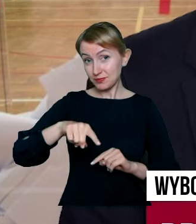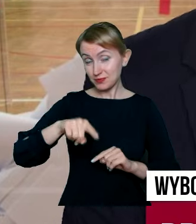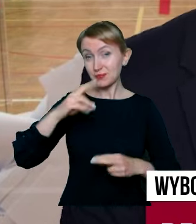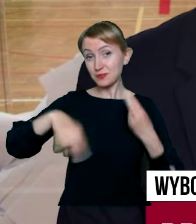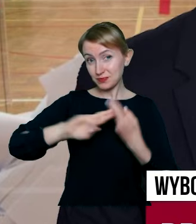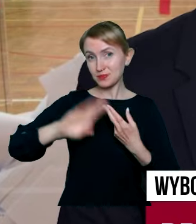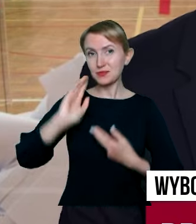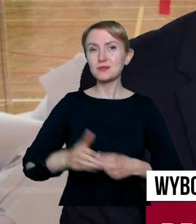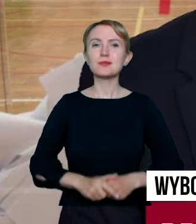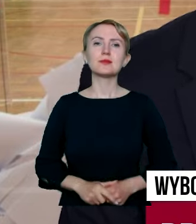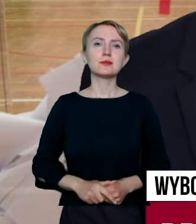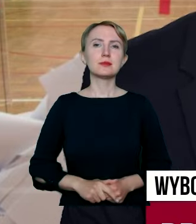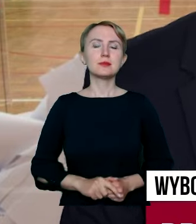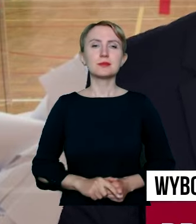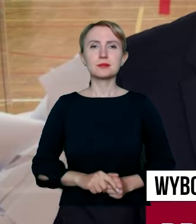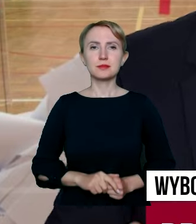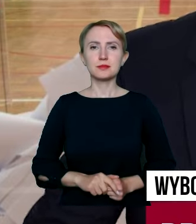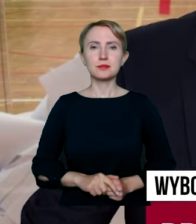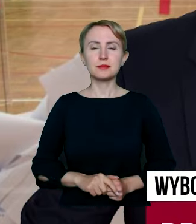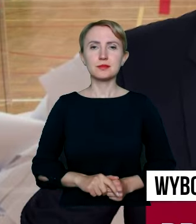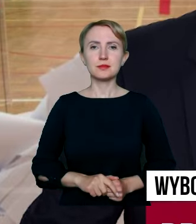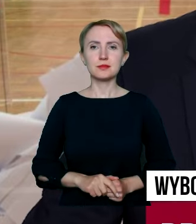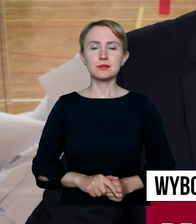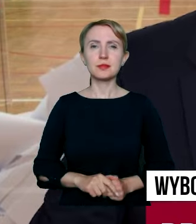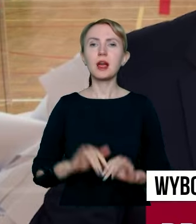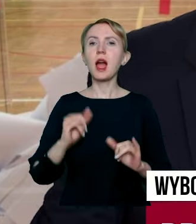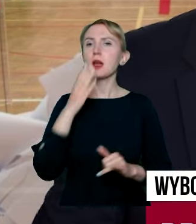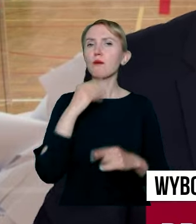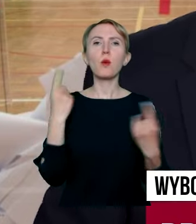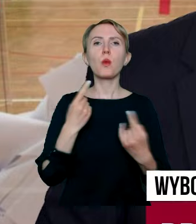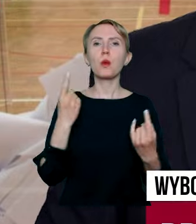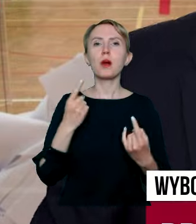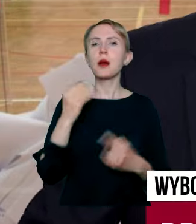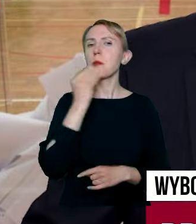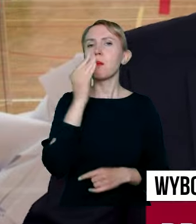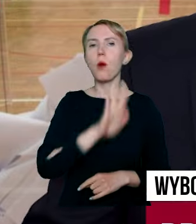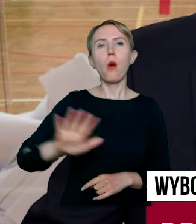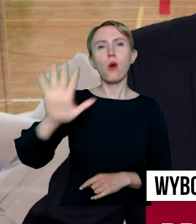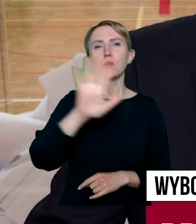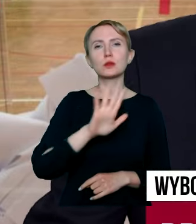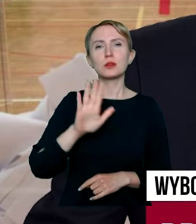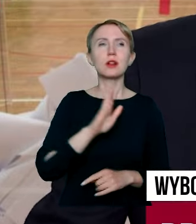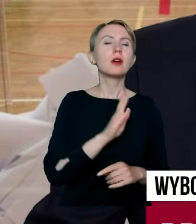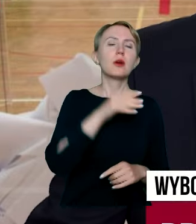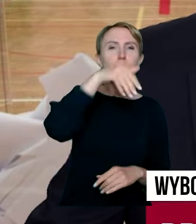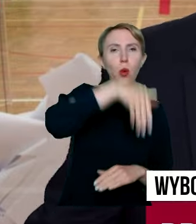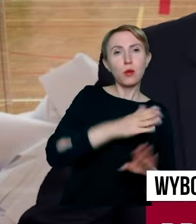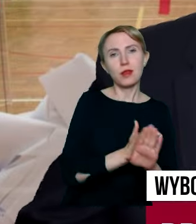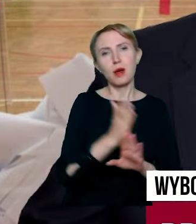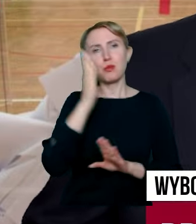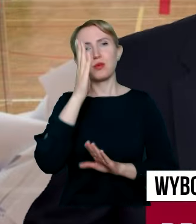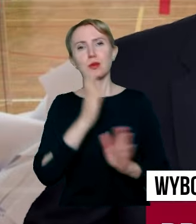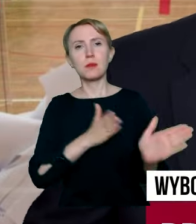nie tak odległy czas znajdziemy odpowiedź. A jak wygląda sytuacja na Pomorzu? Z południa na północ się przenosimy. Marek